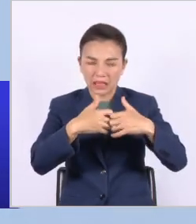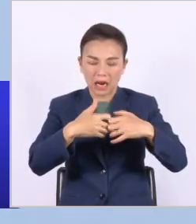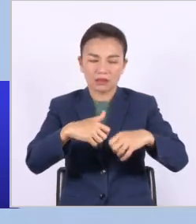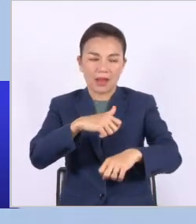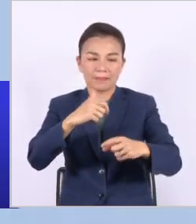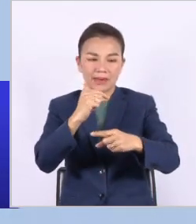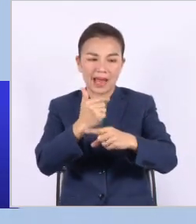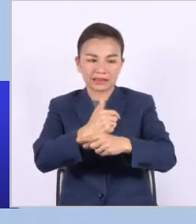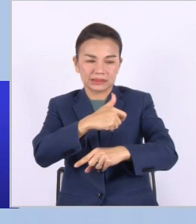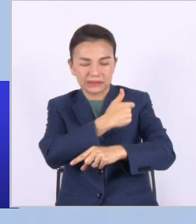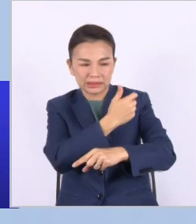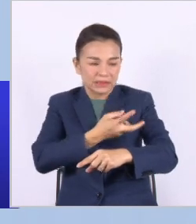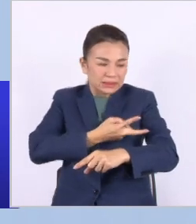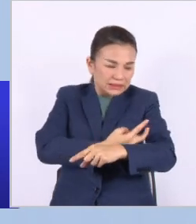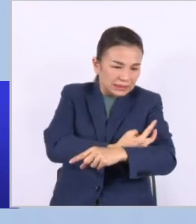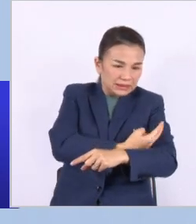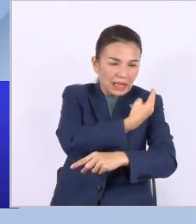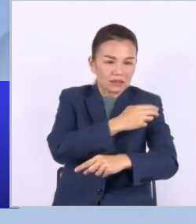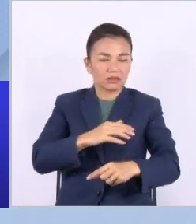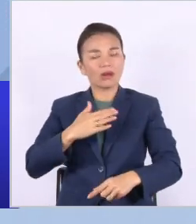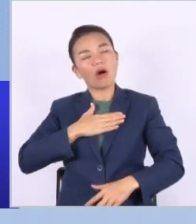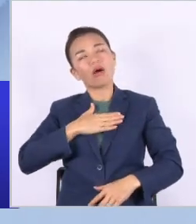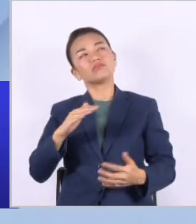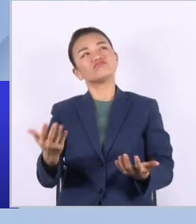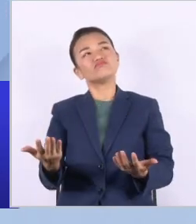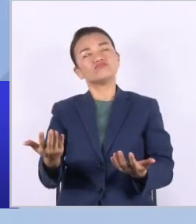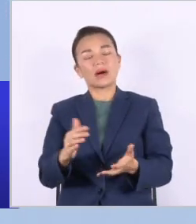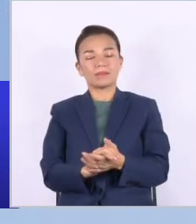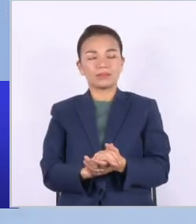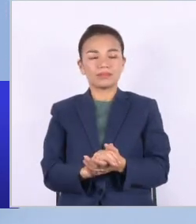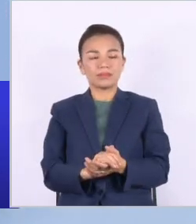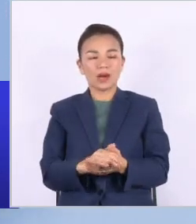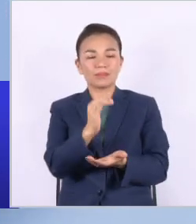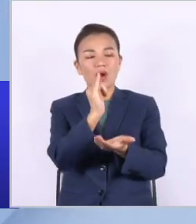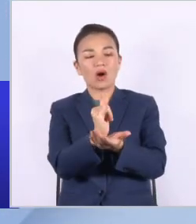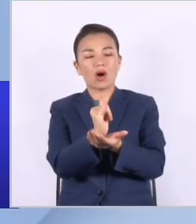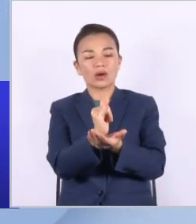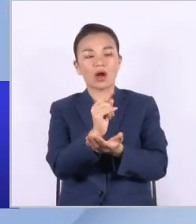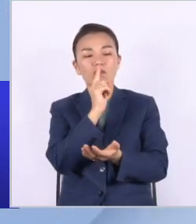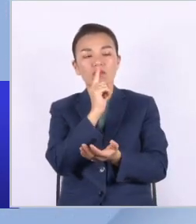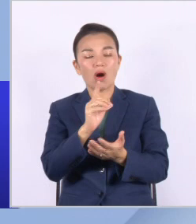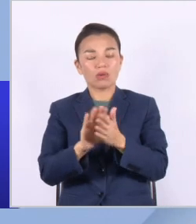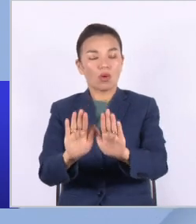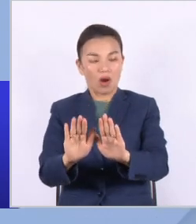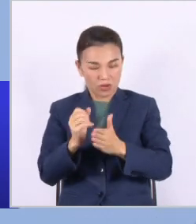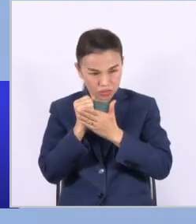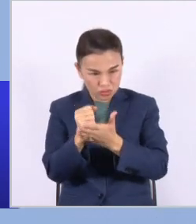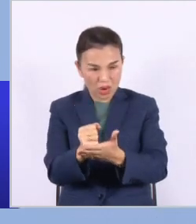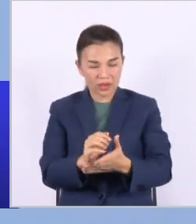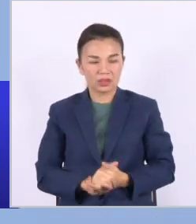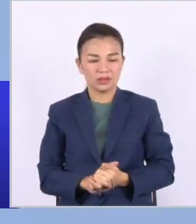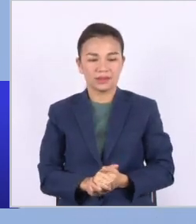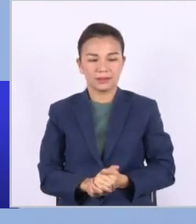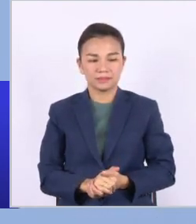ทั้งครีมตัดนี่เขาก็นอนนิ่งๆให้ทำนะคะก็บอกเขาไว้อ่ะนะว่าเดี๋ยวมาช่วยนะ